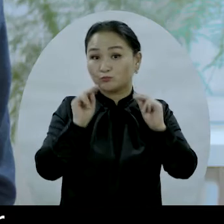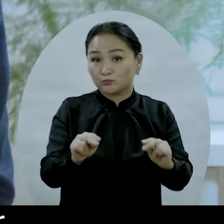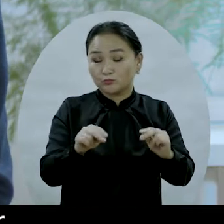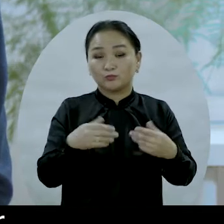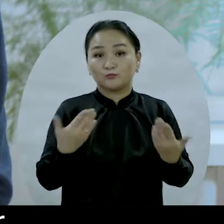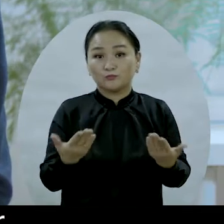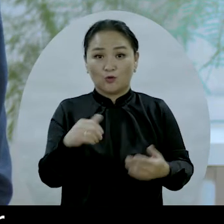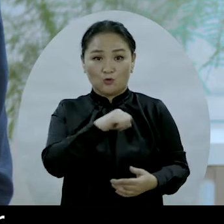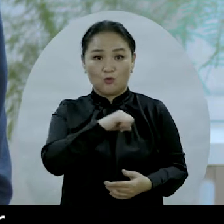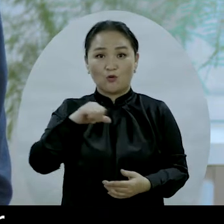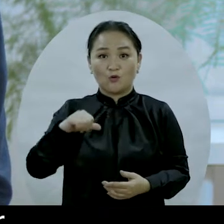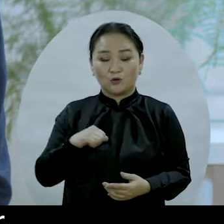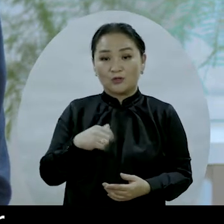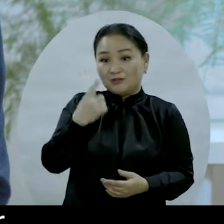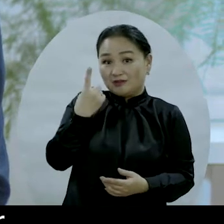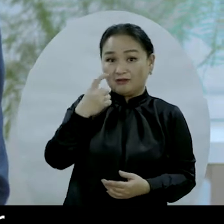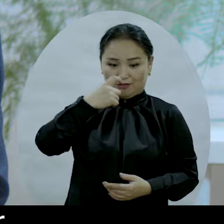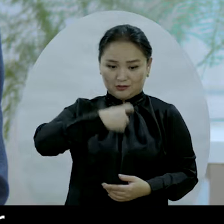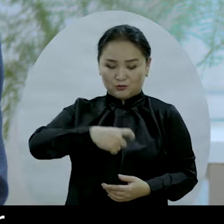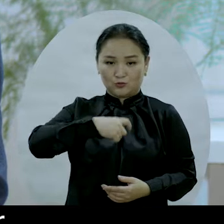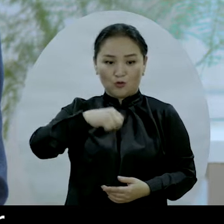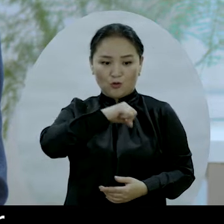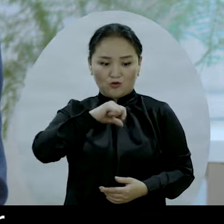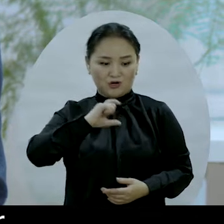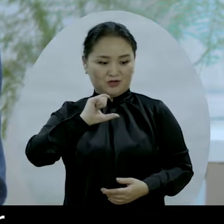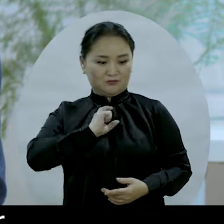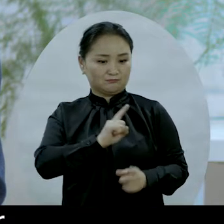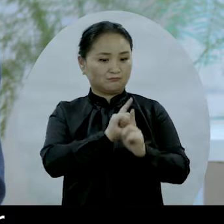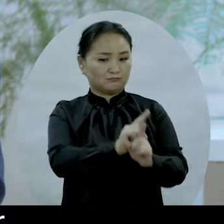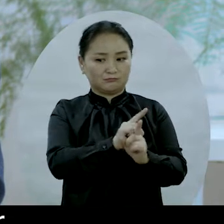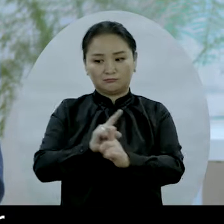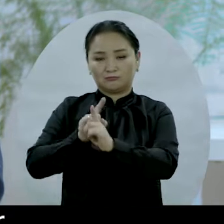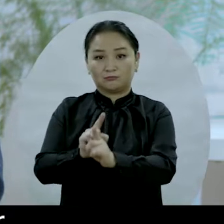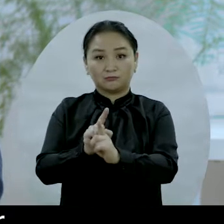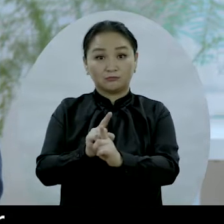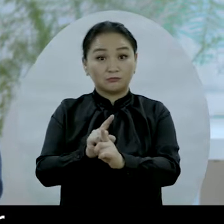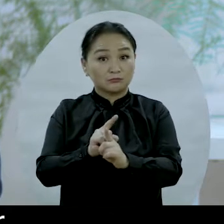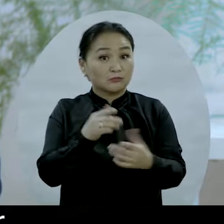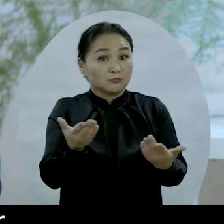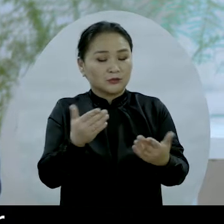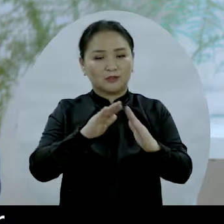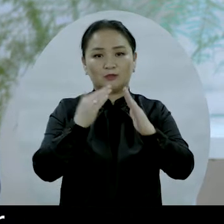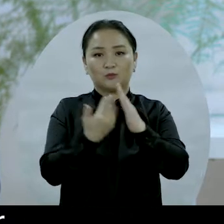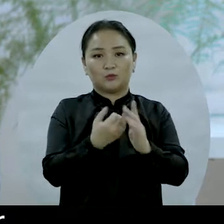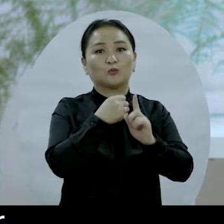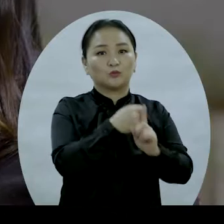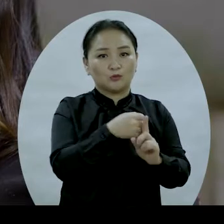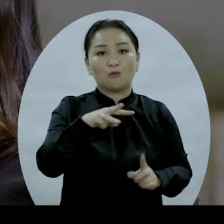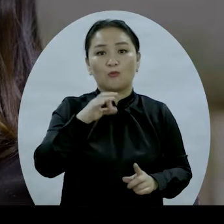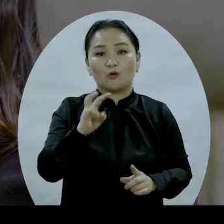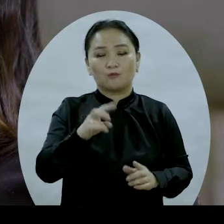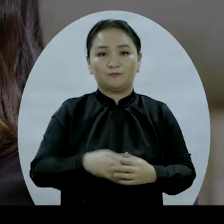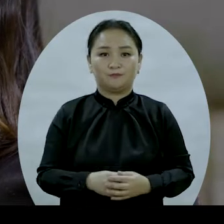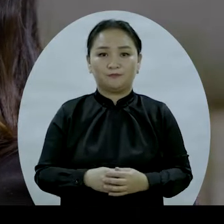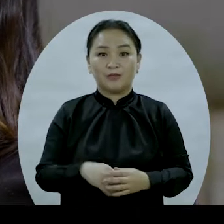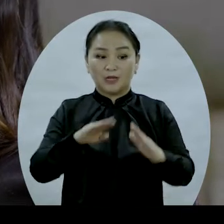болно. Өөрөөр хэлбэл хин нэг гишүүн өөрийнхөө эрхшээлд байлгахыг оролдож байгааг бид нар гэр бүлийн хүчирхийл гэж ойлгох юм. Гэр